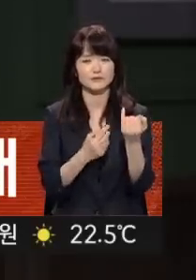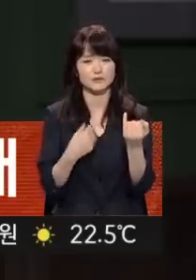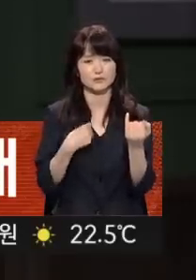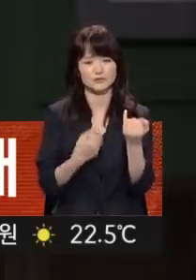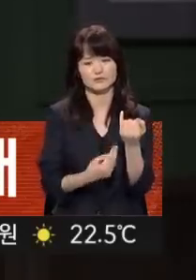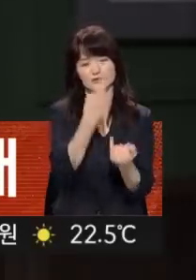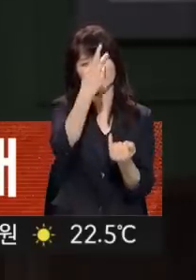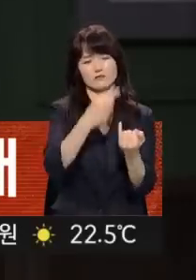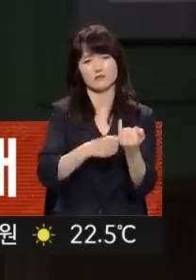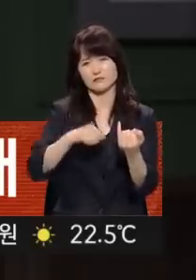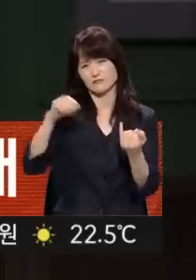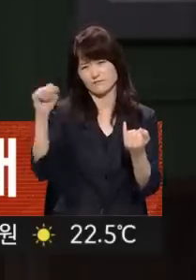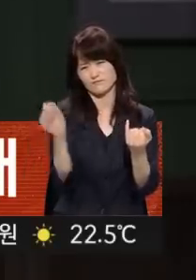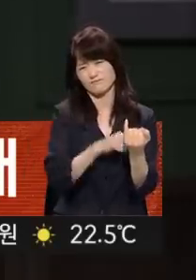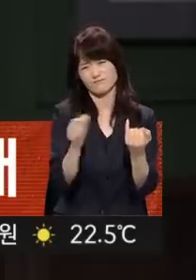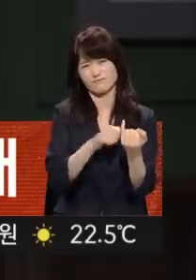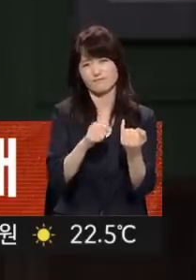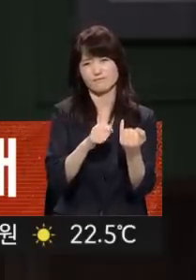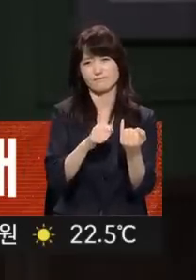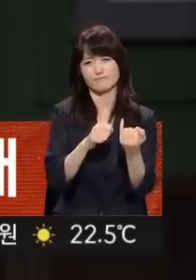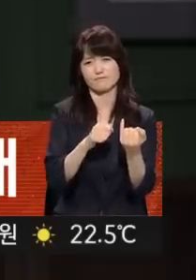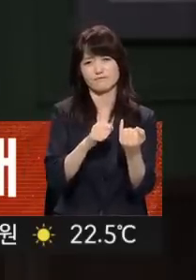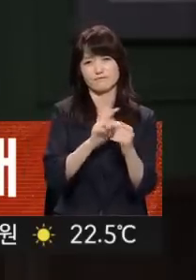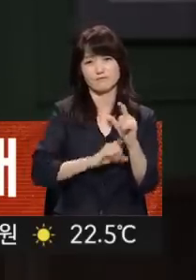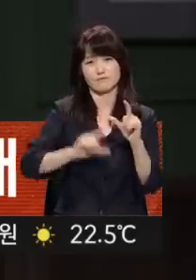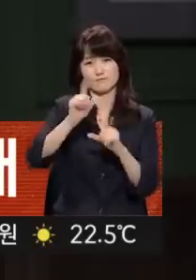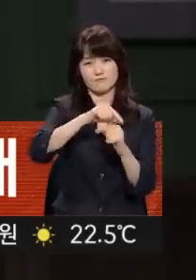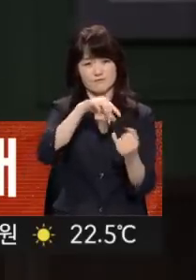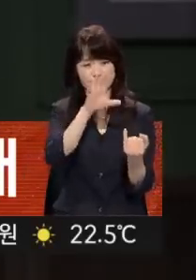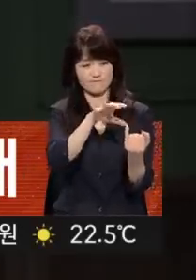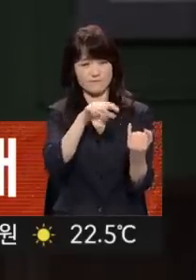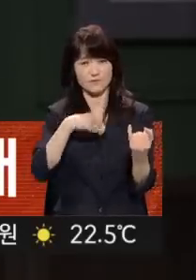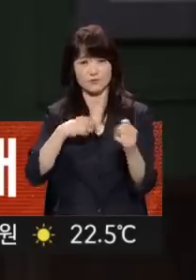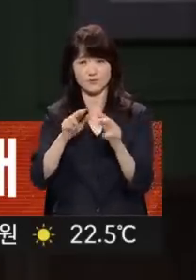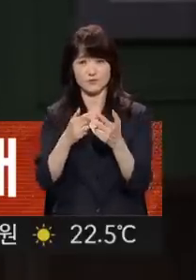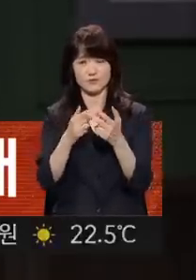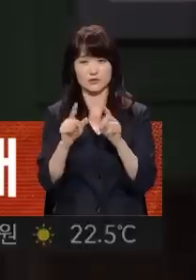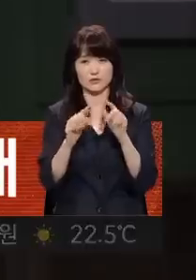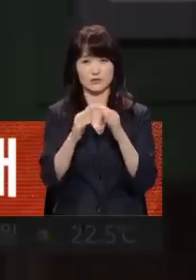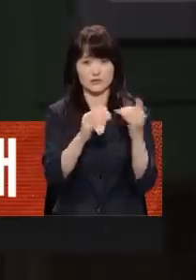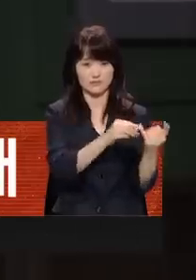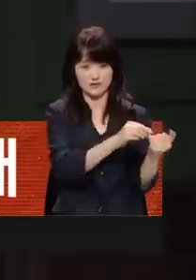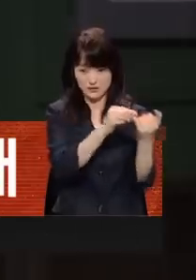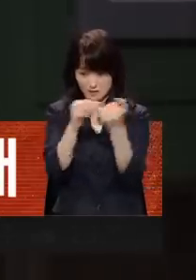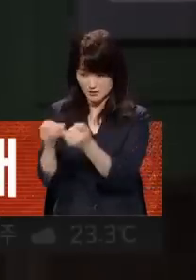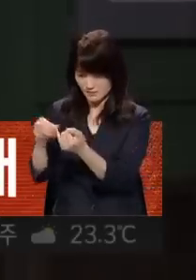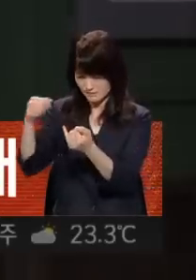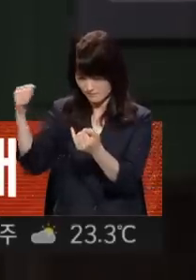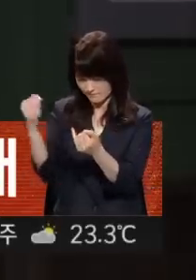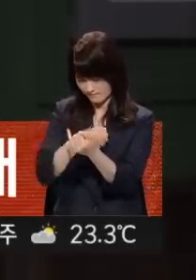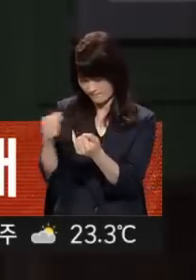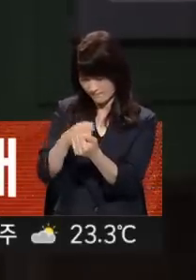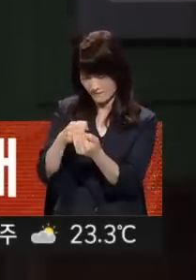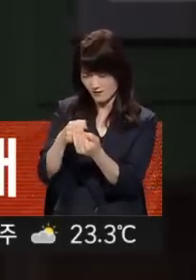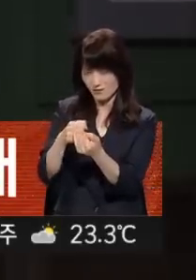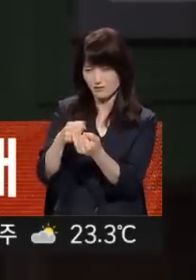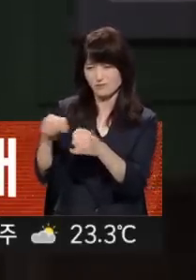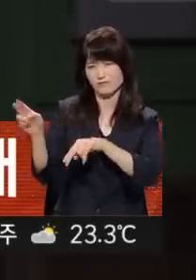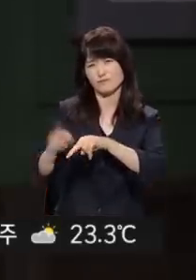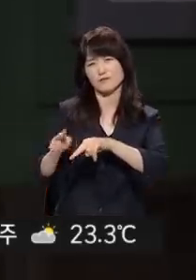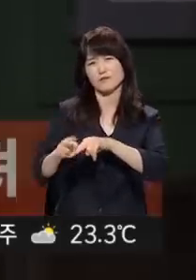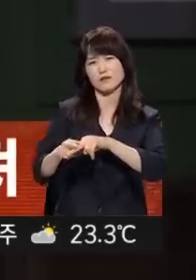벗기고 구타를 시작을 했습니다 그리고 추가로 훈계를 하겠다면서 본인들이 살고 있던 집으로 데려가서 또 훈계를 하고 훈계한 답시고 폭행을